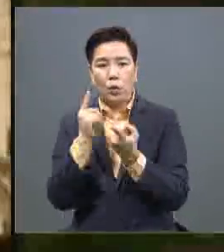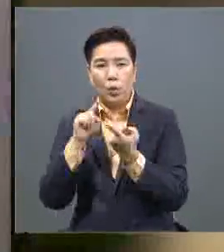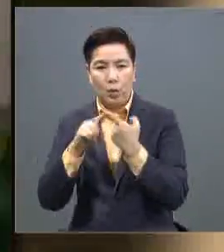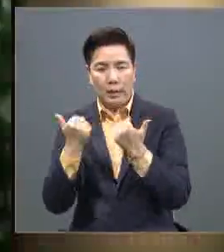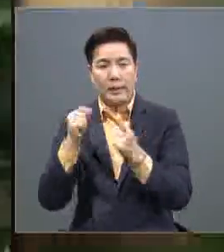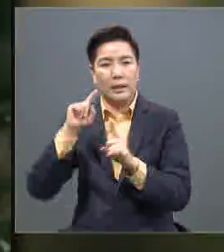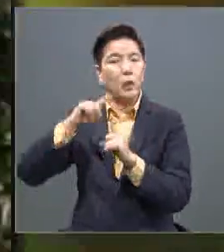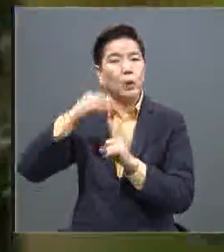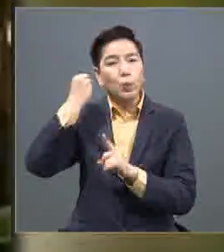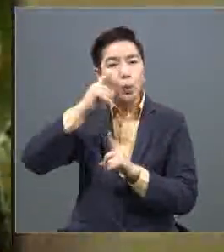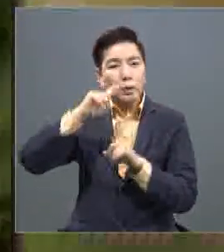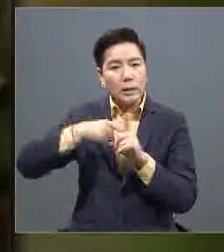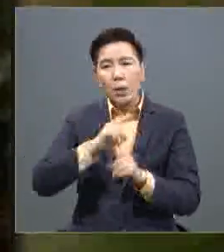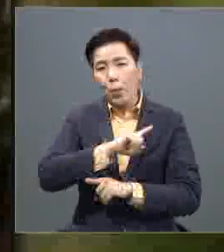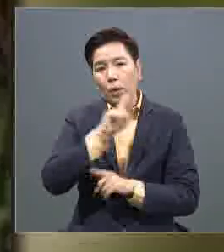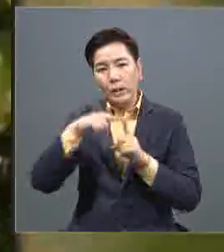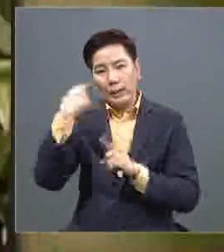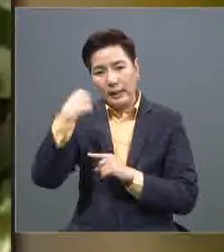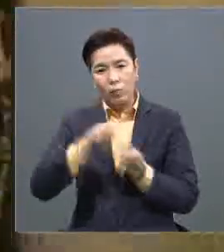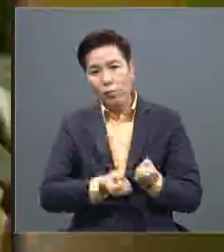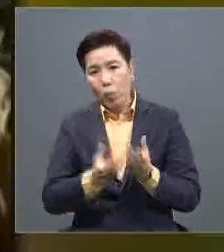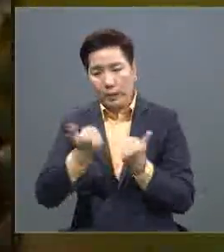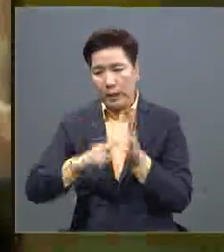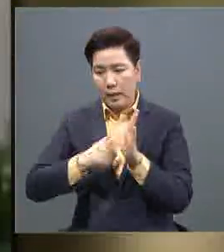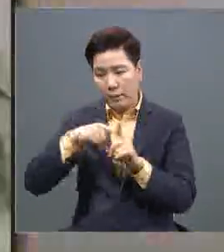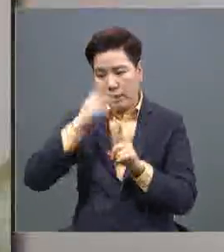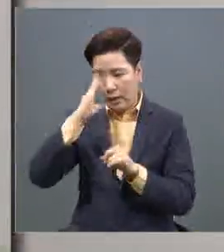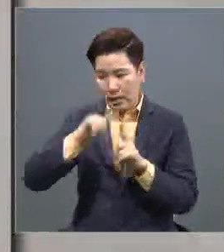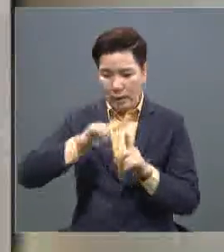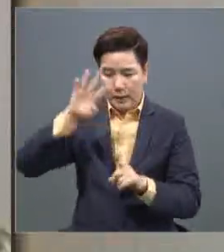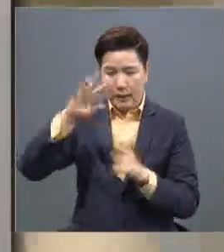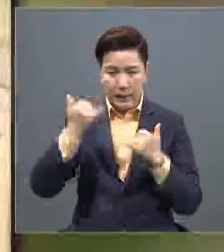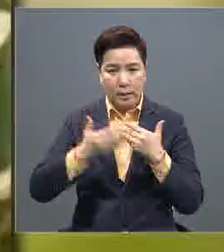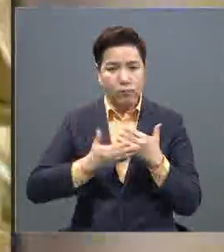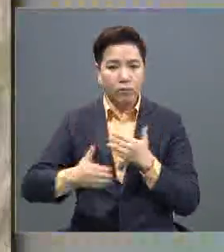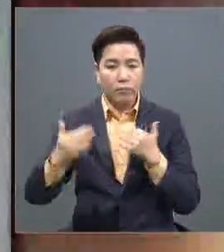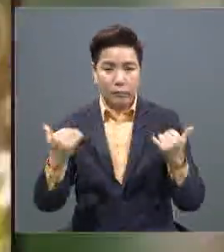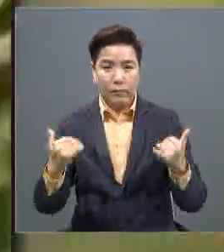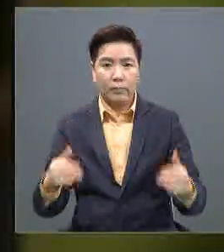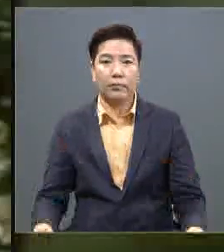ที่10ของทุกเดือนซึ่งก็จะเริ่มต้นในเดือนหน้าค่ะเมษายนเป็นต้นไป